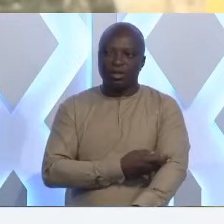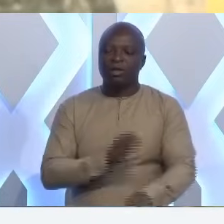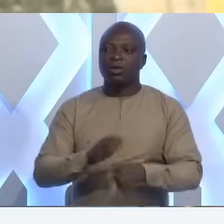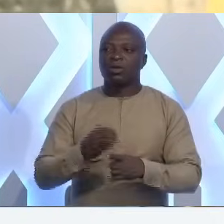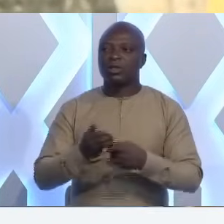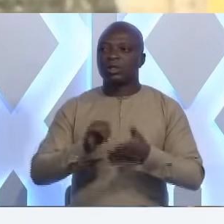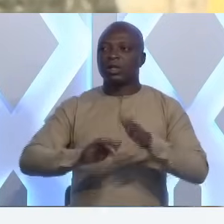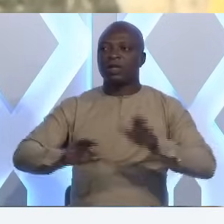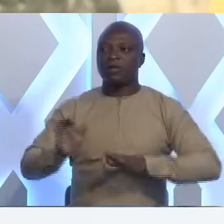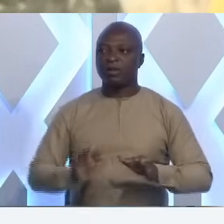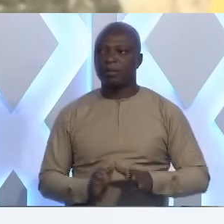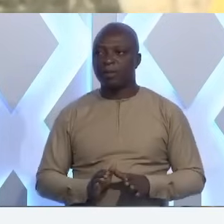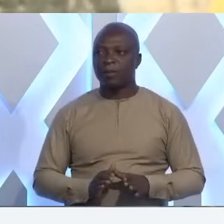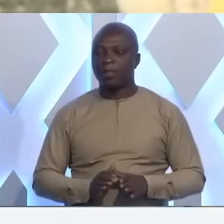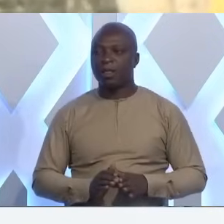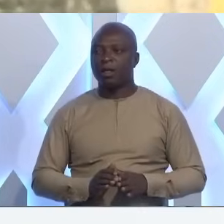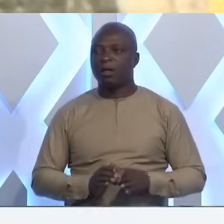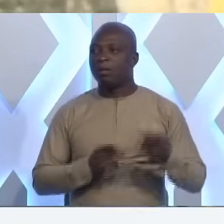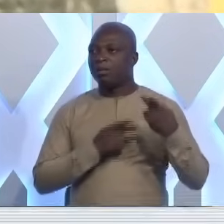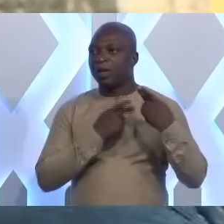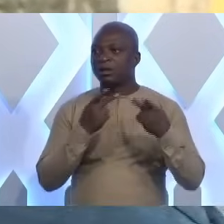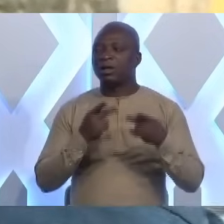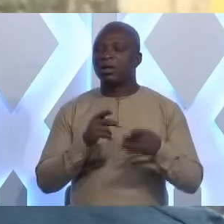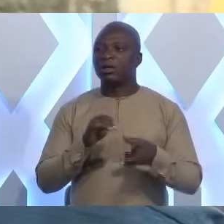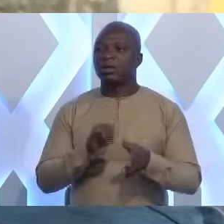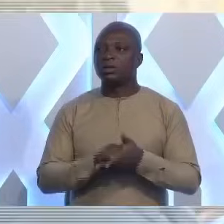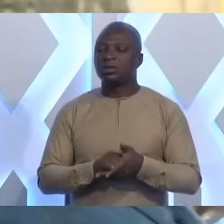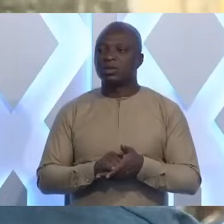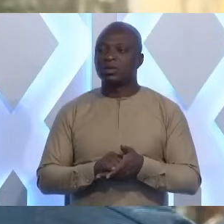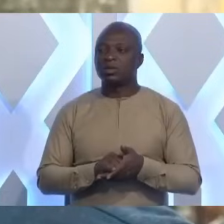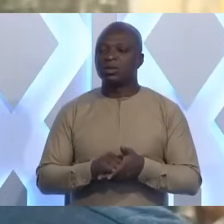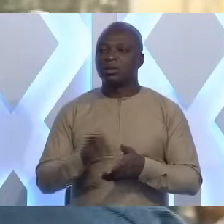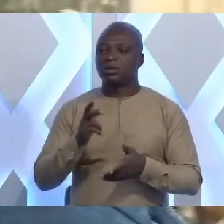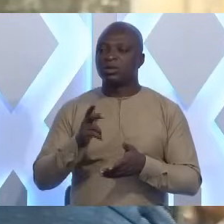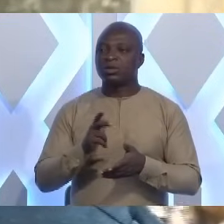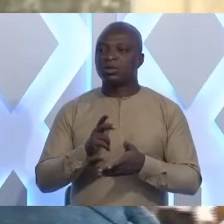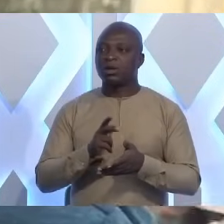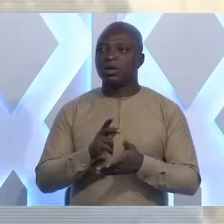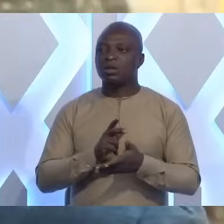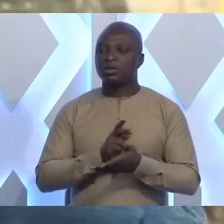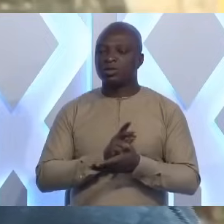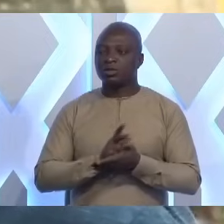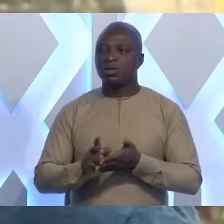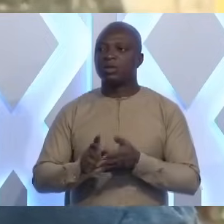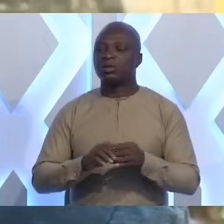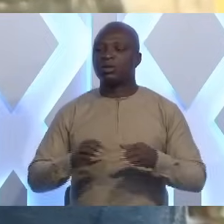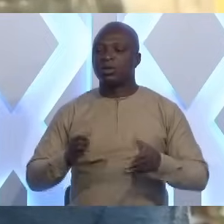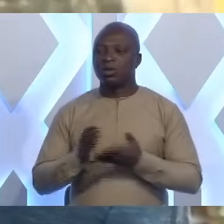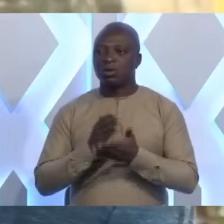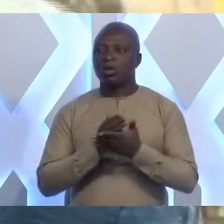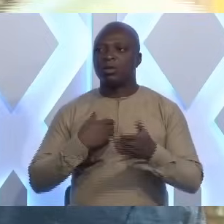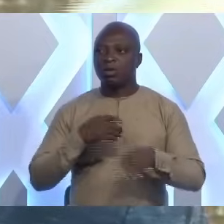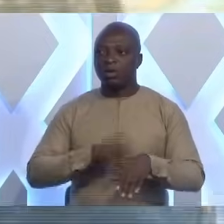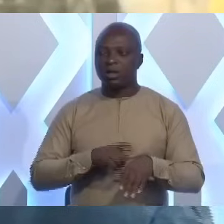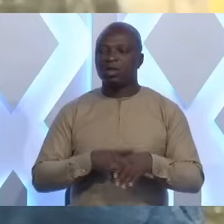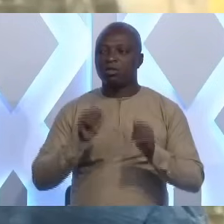ce qu'elle a fait durant et ces 3 semaines de cours-là. On a eu le temps de pouvoir